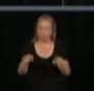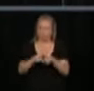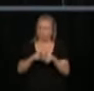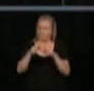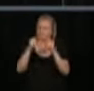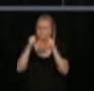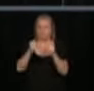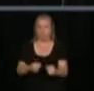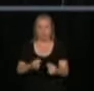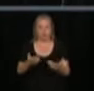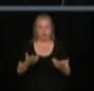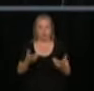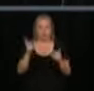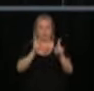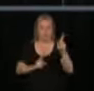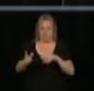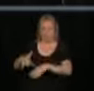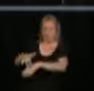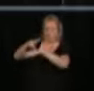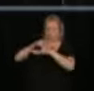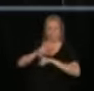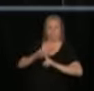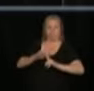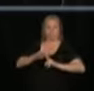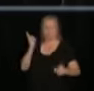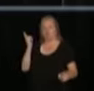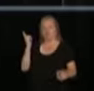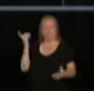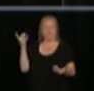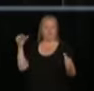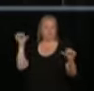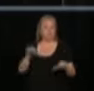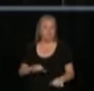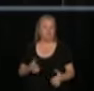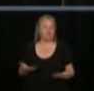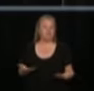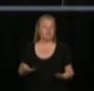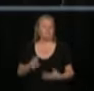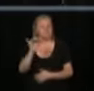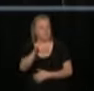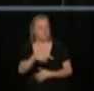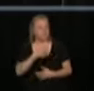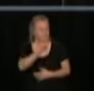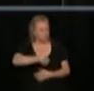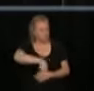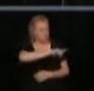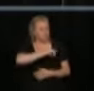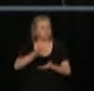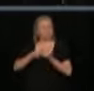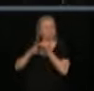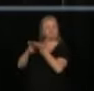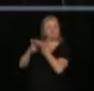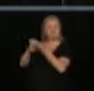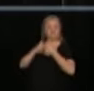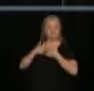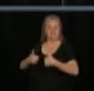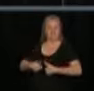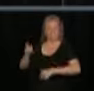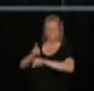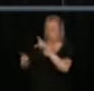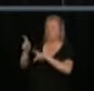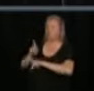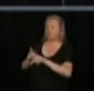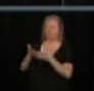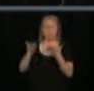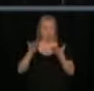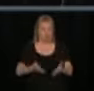pense qu'avec toutes les discussions qu'on a eues avec la santé publique, ce qu'on dit, c'est qu'on est content d'avoir atteint notre minimum, mais le